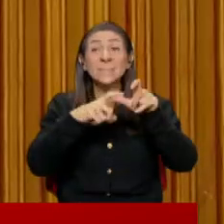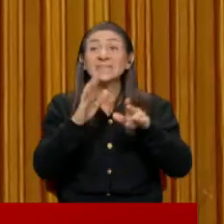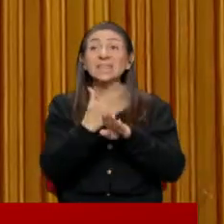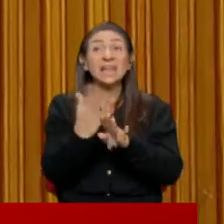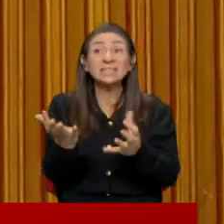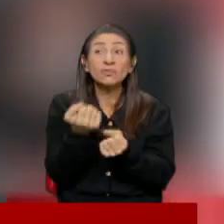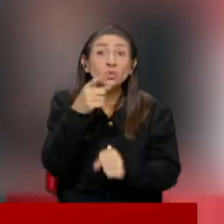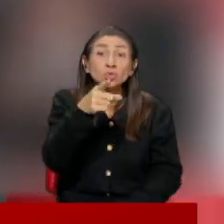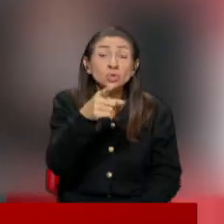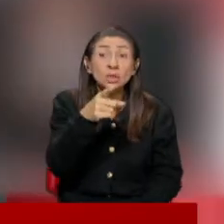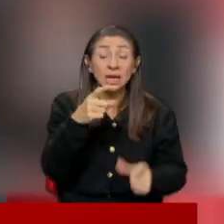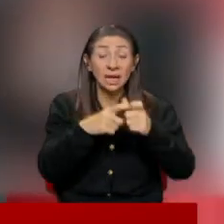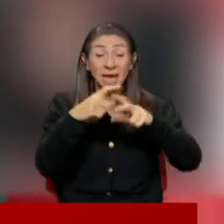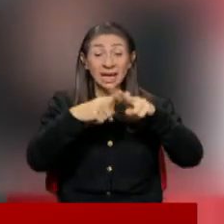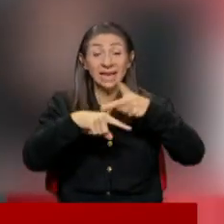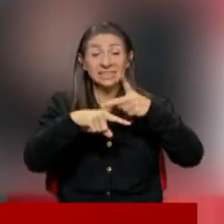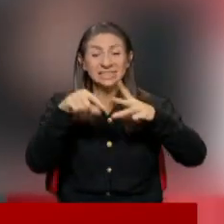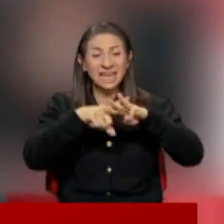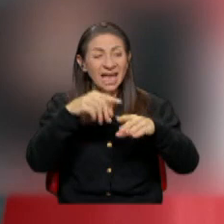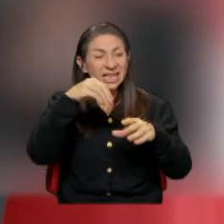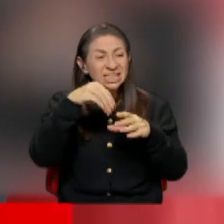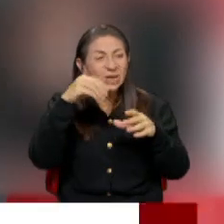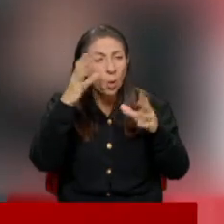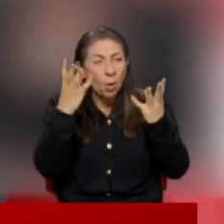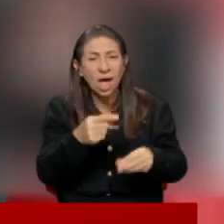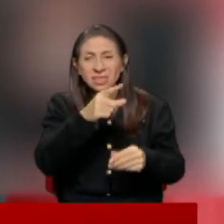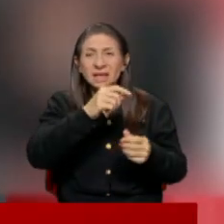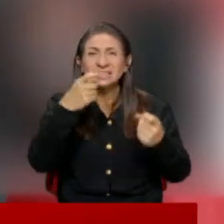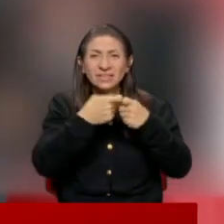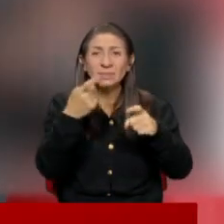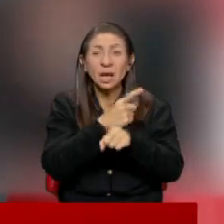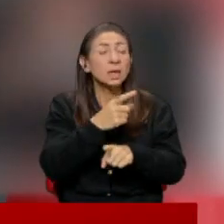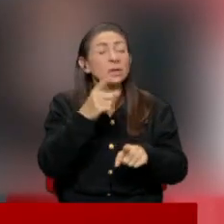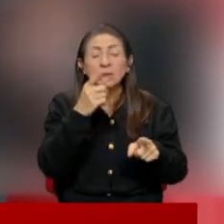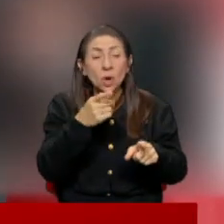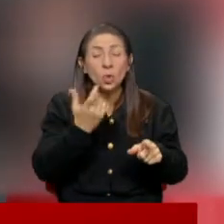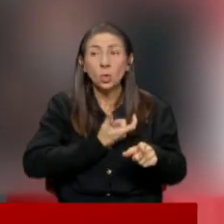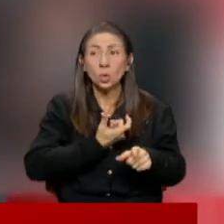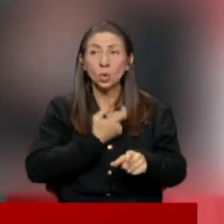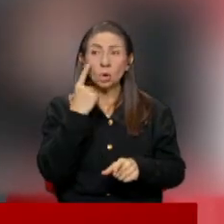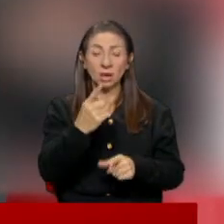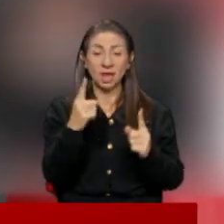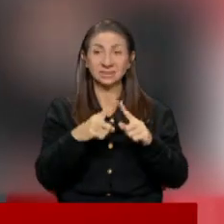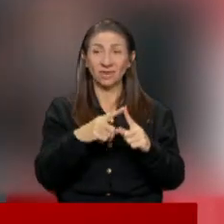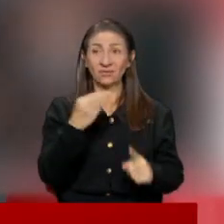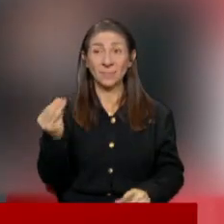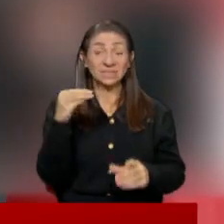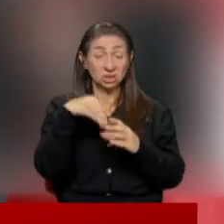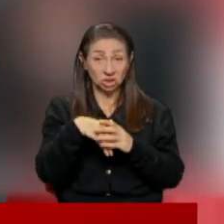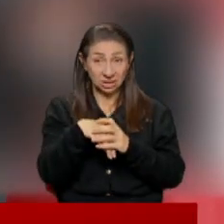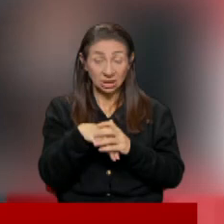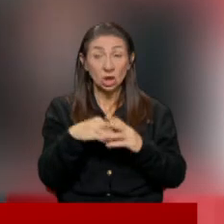niye savunuyorsun? Gazze'de işlenen savaş suçlarının faillerinin hukuk önünde hesap vermesi